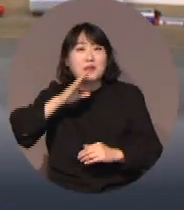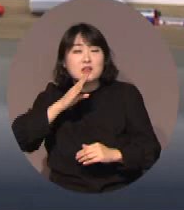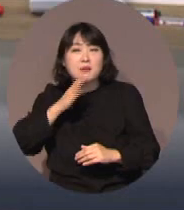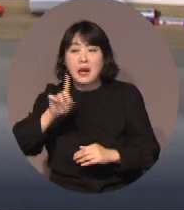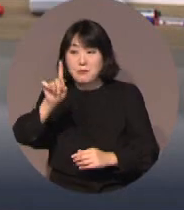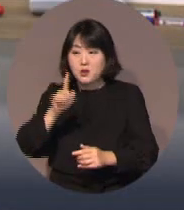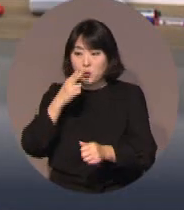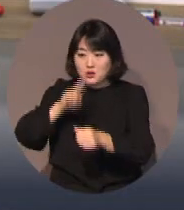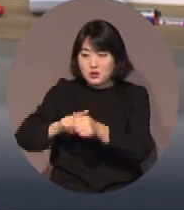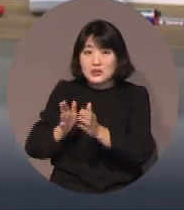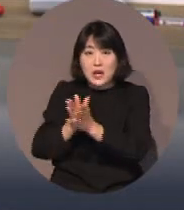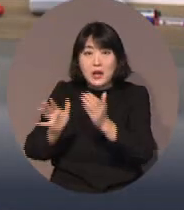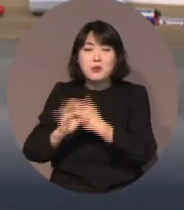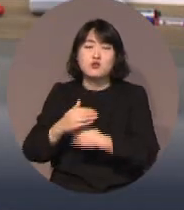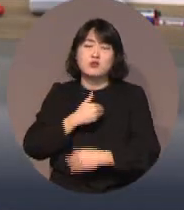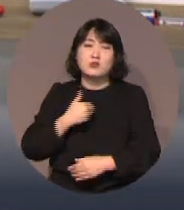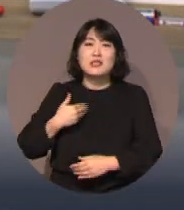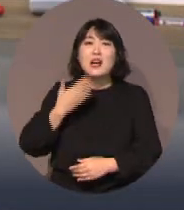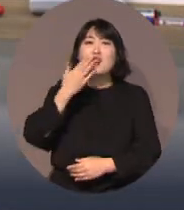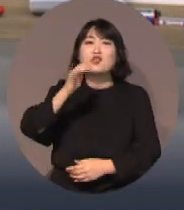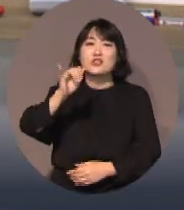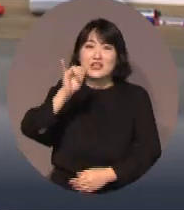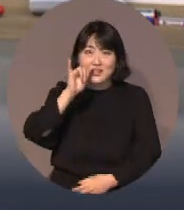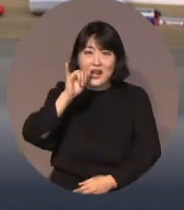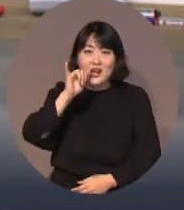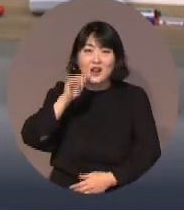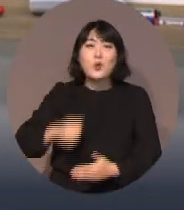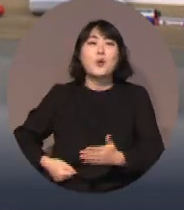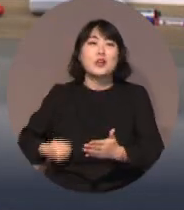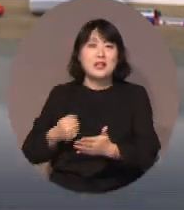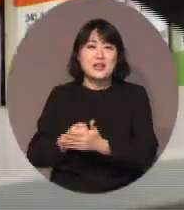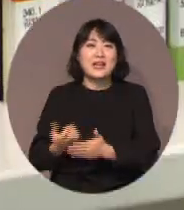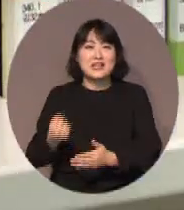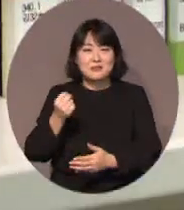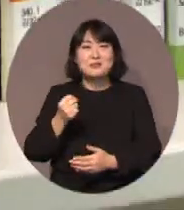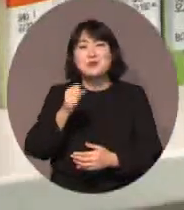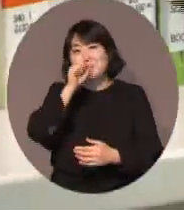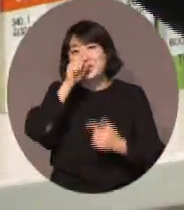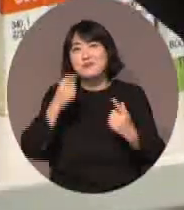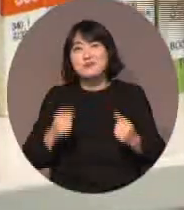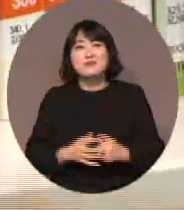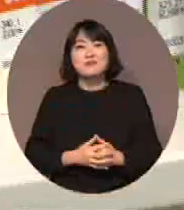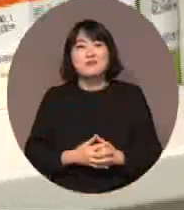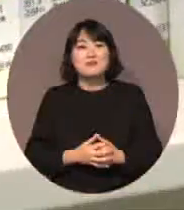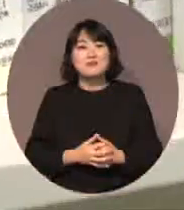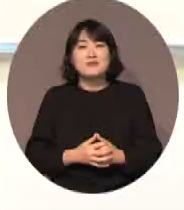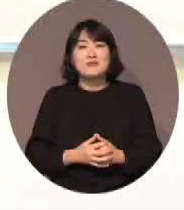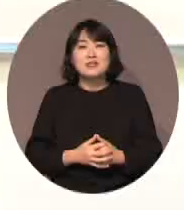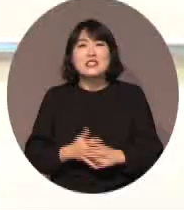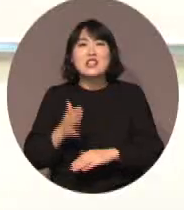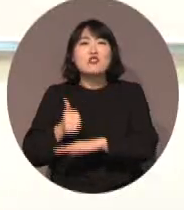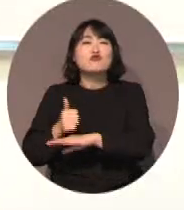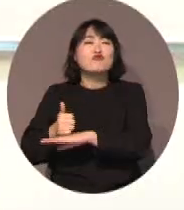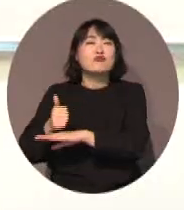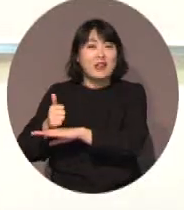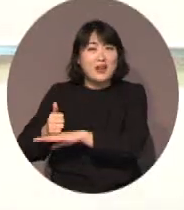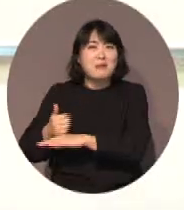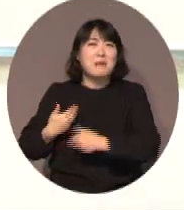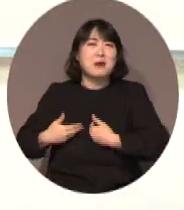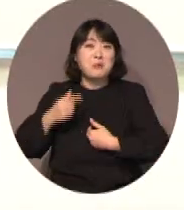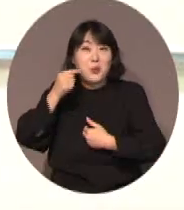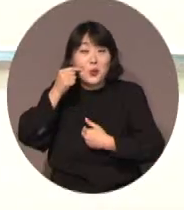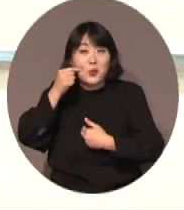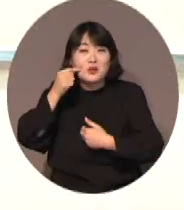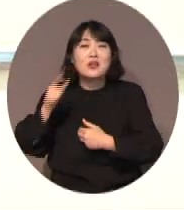한번 시작하면 충분히 할 수 있다는 용기를 가지셨으면 좋겠습니다. 미뤄뒀던 배움의 아쉬움을 꿈과